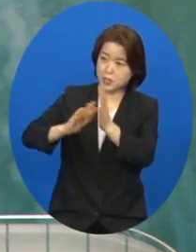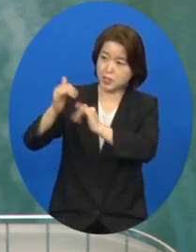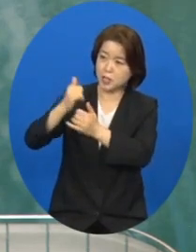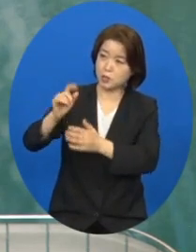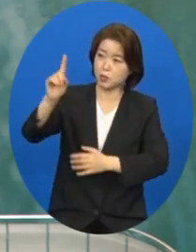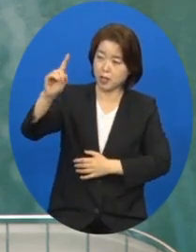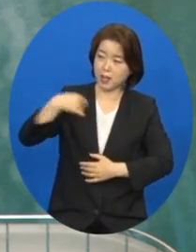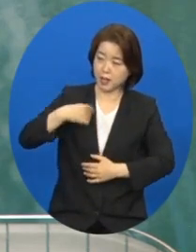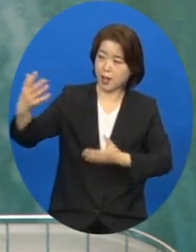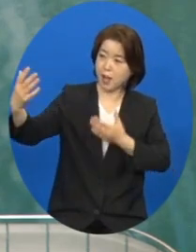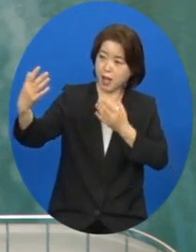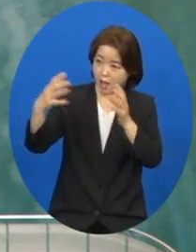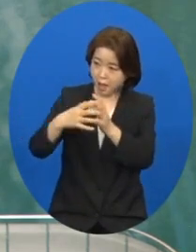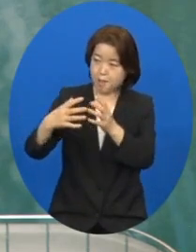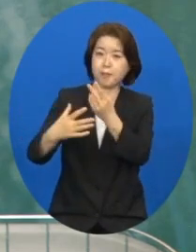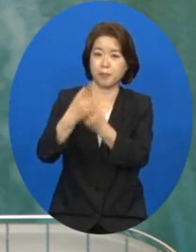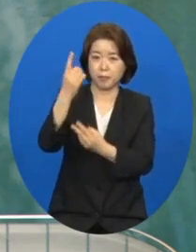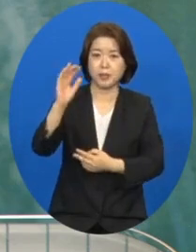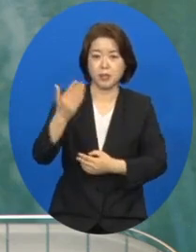되어서